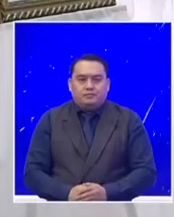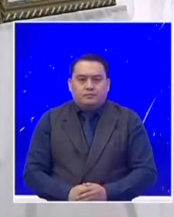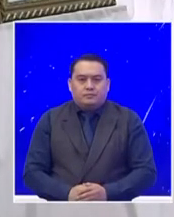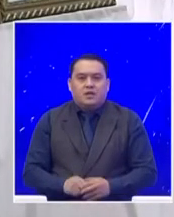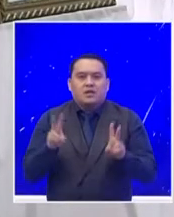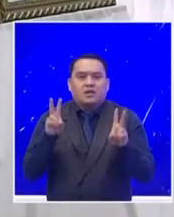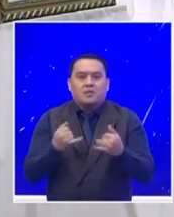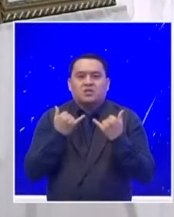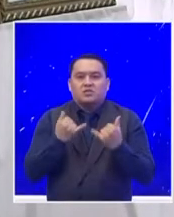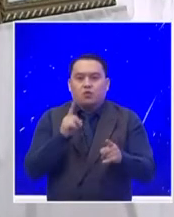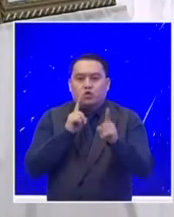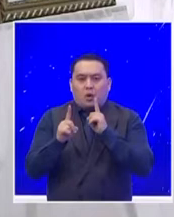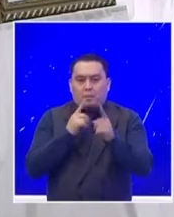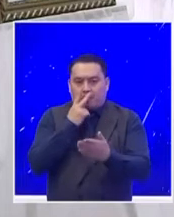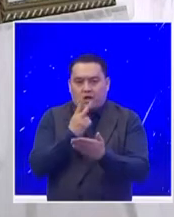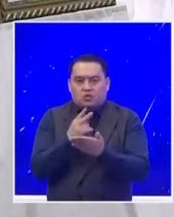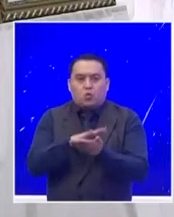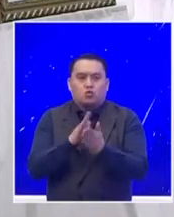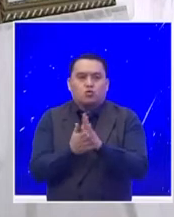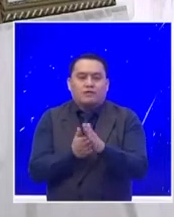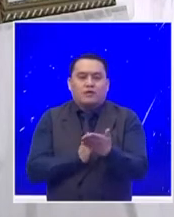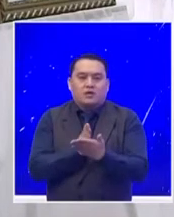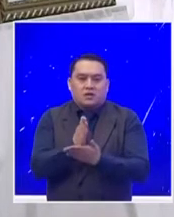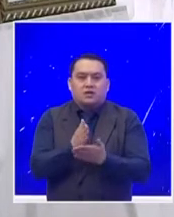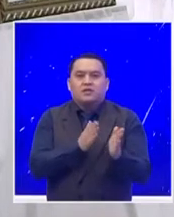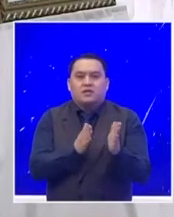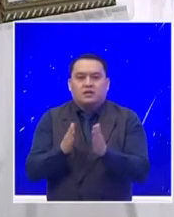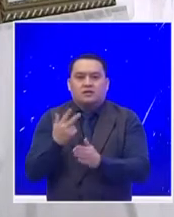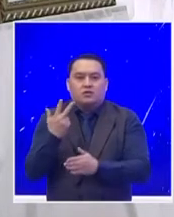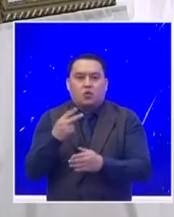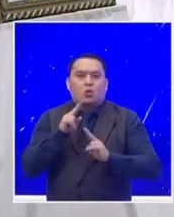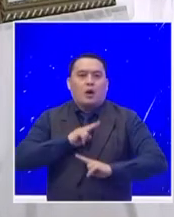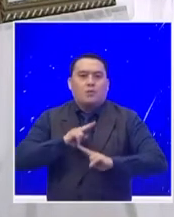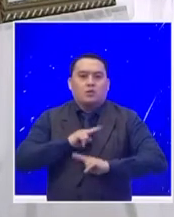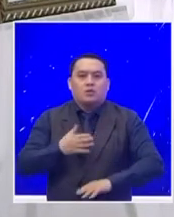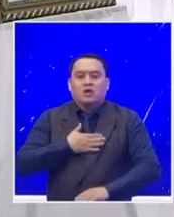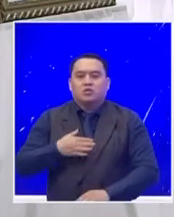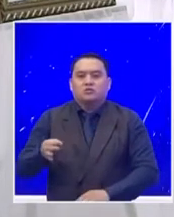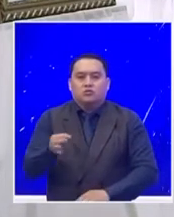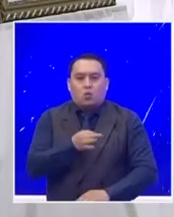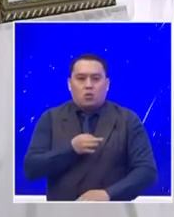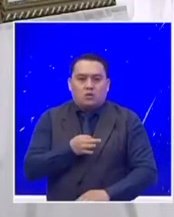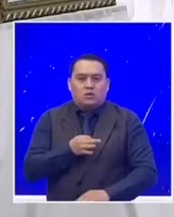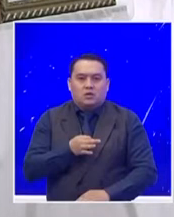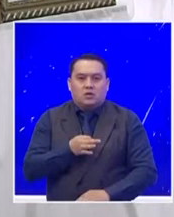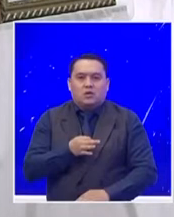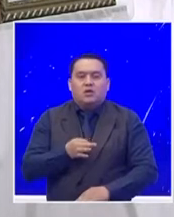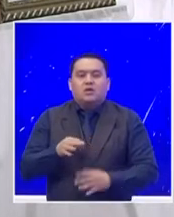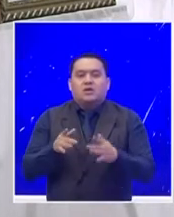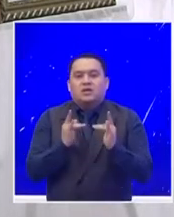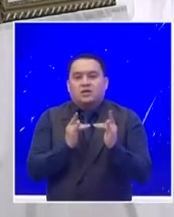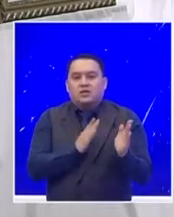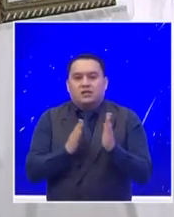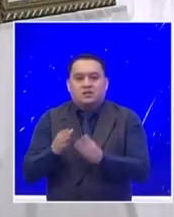Тема сегодняшнего семинара – показать условия координации и порядок действий трехсторонней работы нашей школы, то есть школы пришкольного интерната